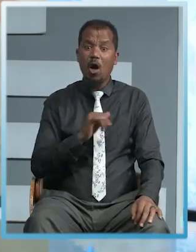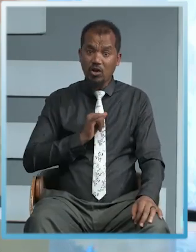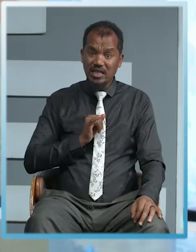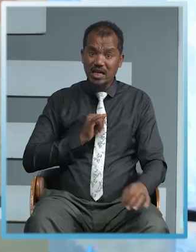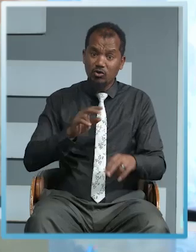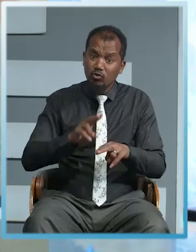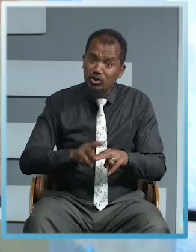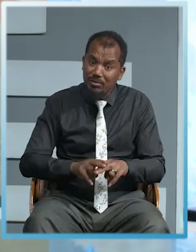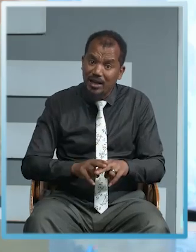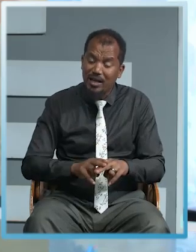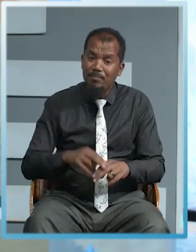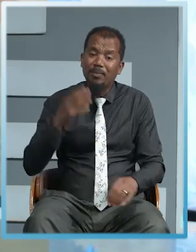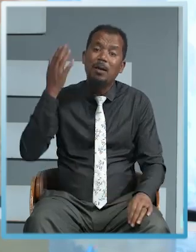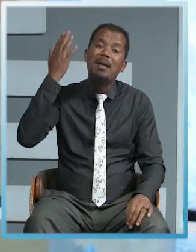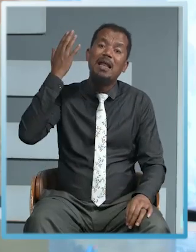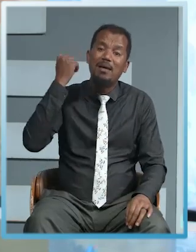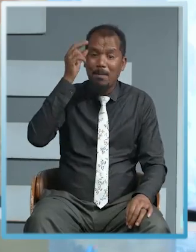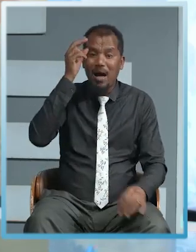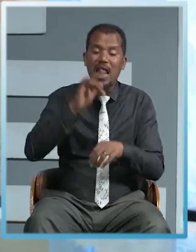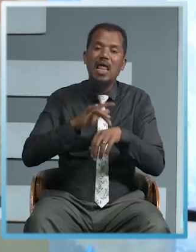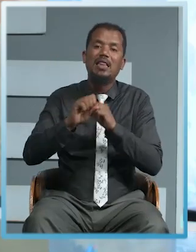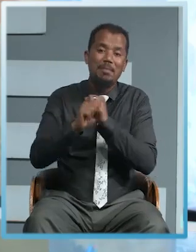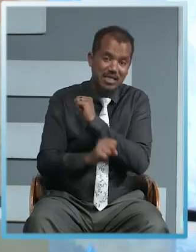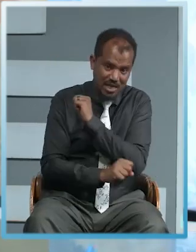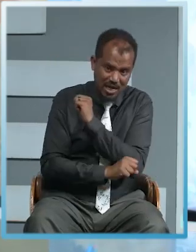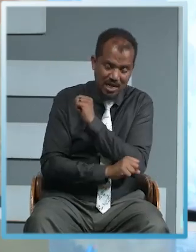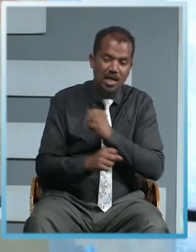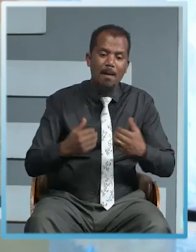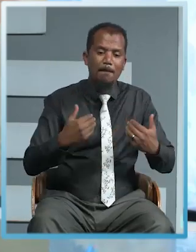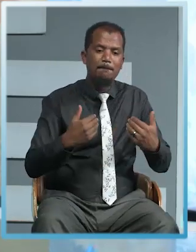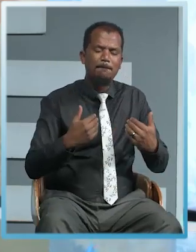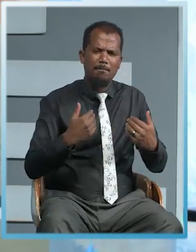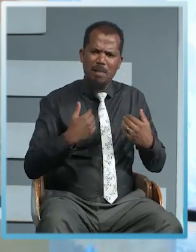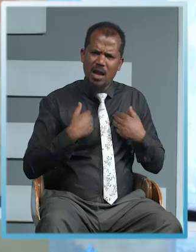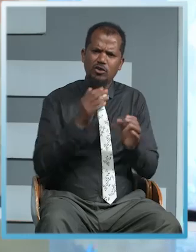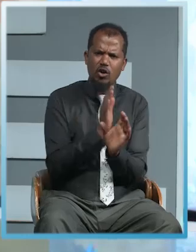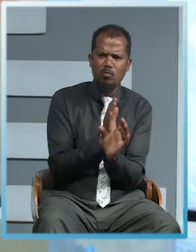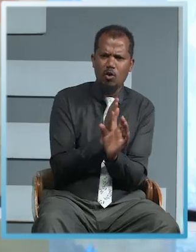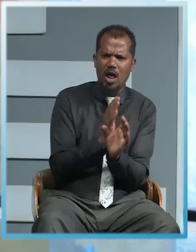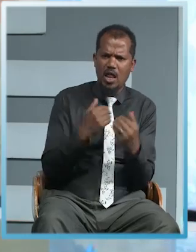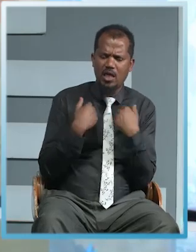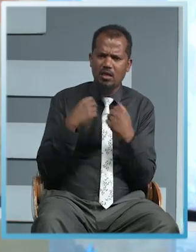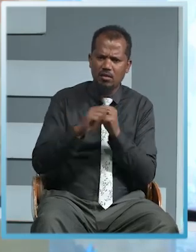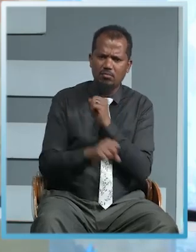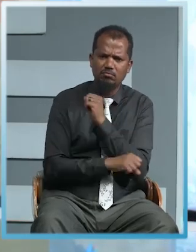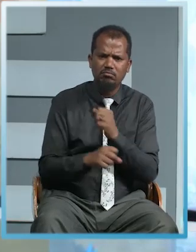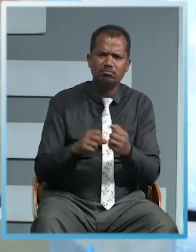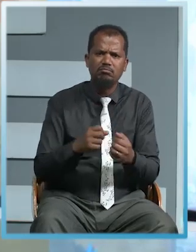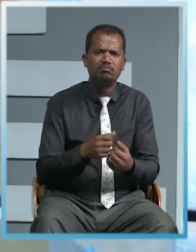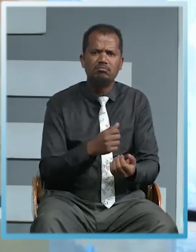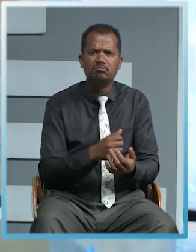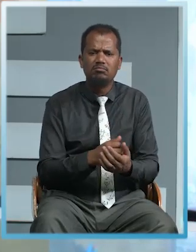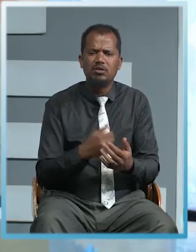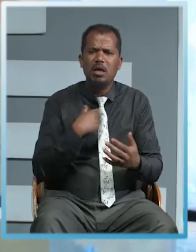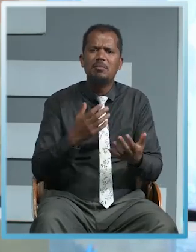ቁጭ ብለን በነበረን ባህል ላይ ተመስርተን ባለንስን ልቦና ላይ ተመስርተን በምንጋራው ታሪክ